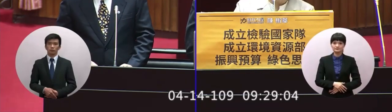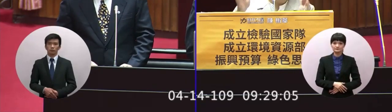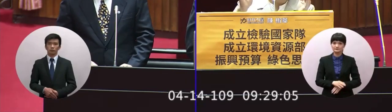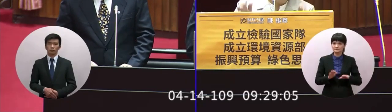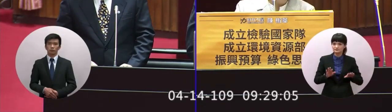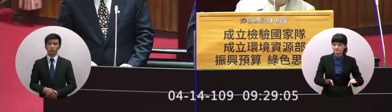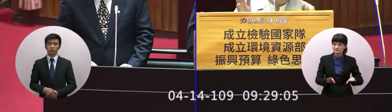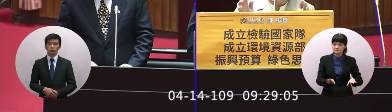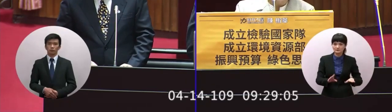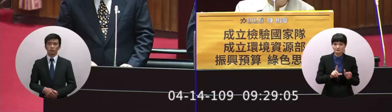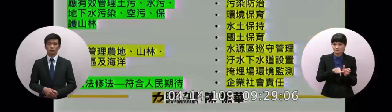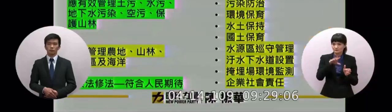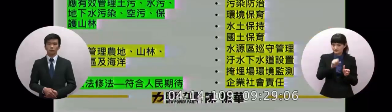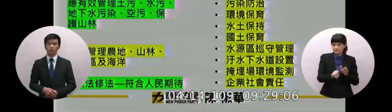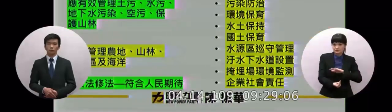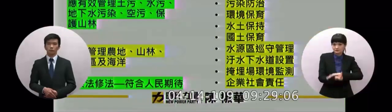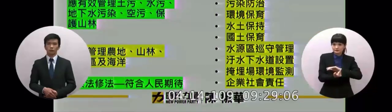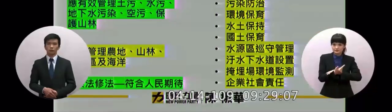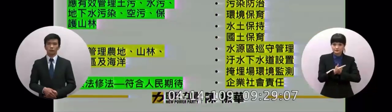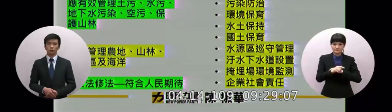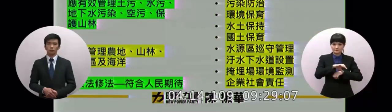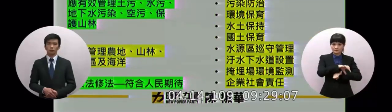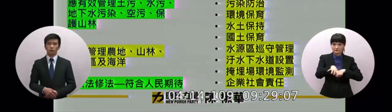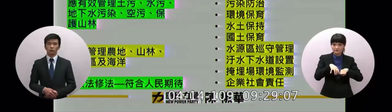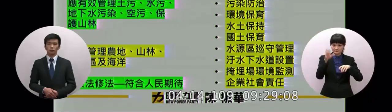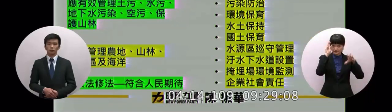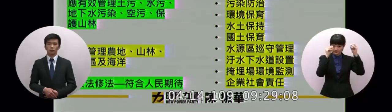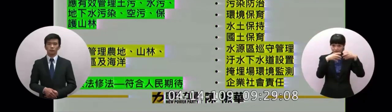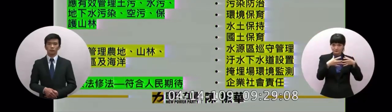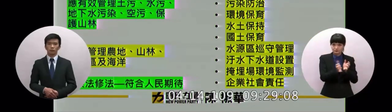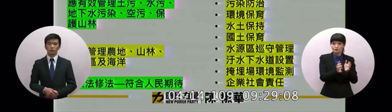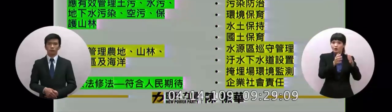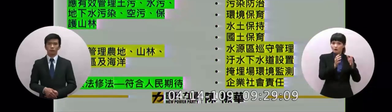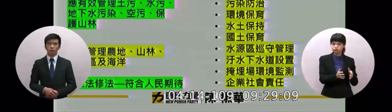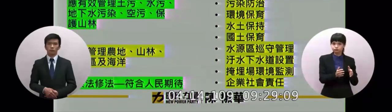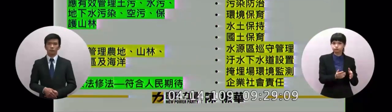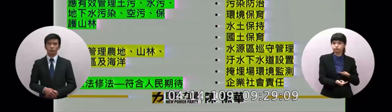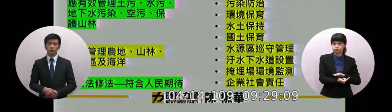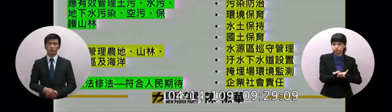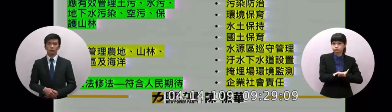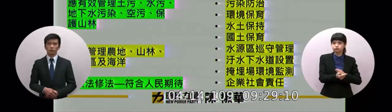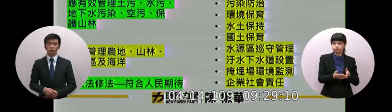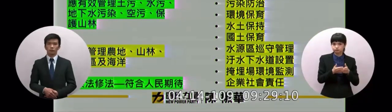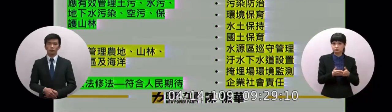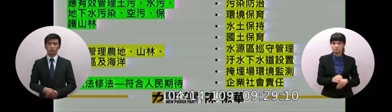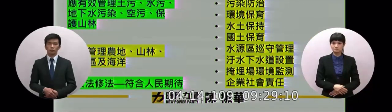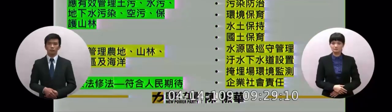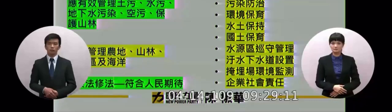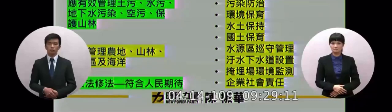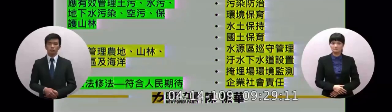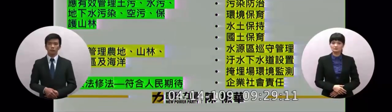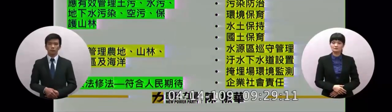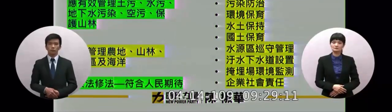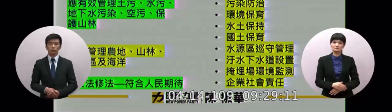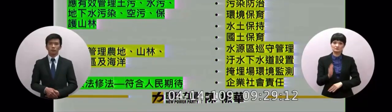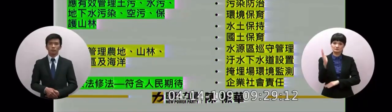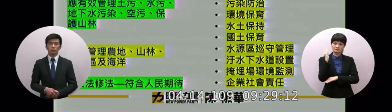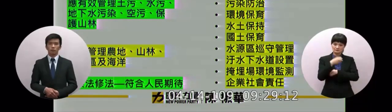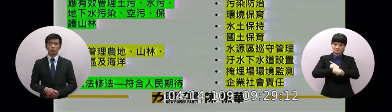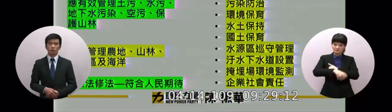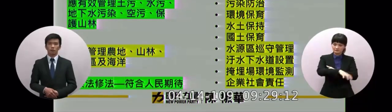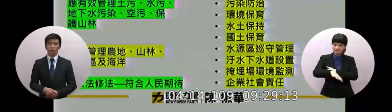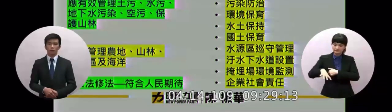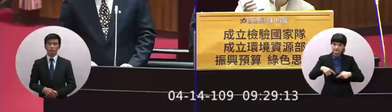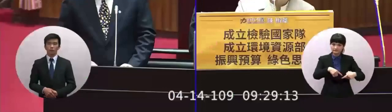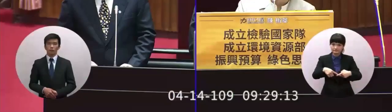要赶快来成立环境资源部的时候了，就是把这些单位整合进来。我想张署长